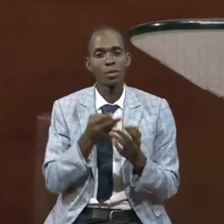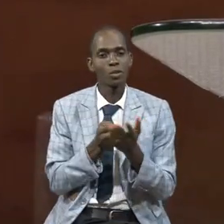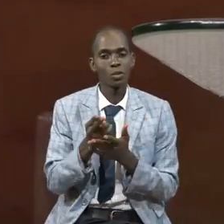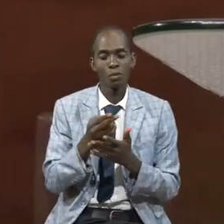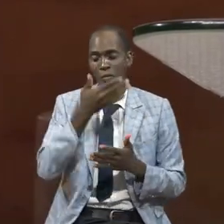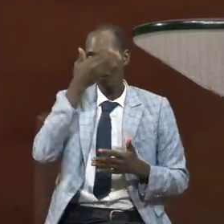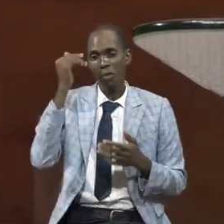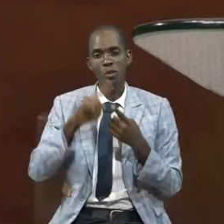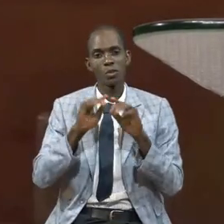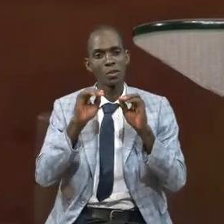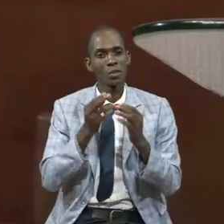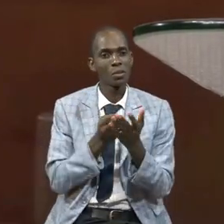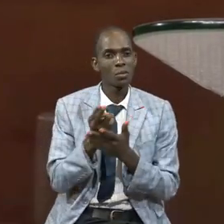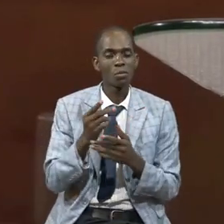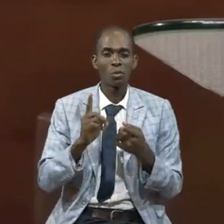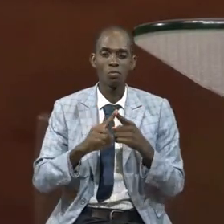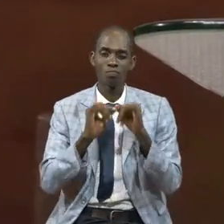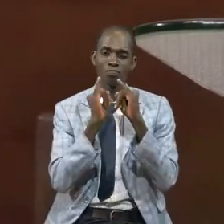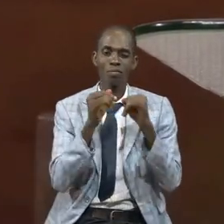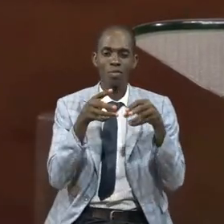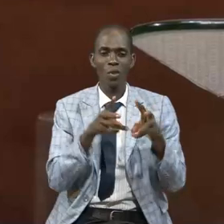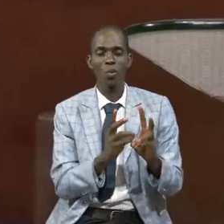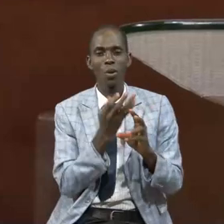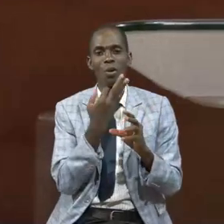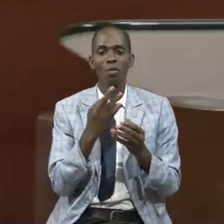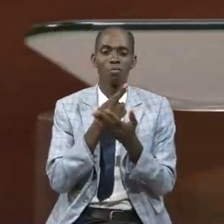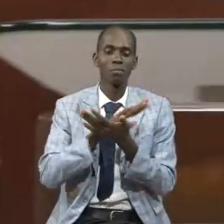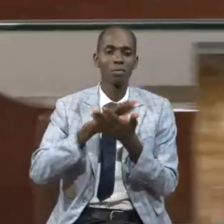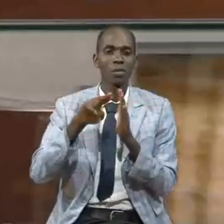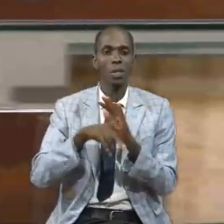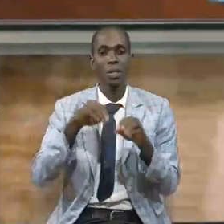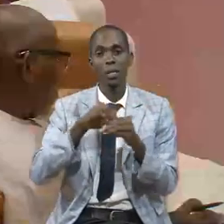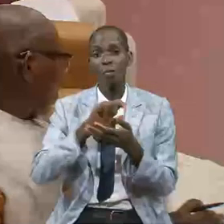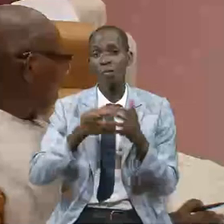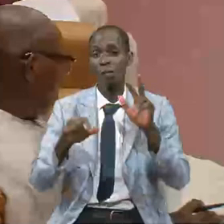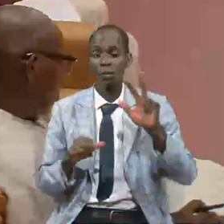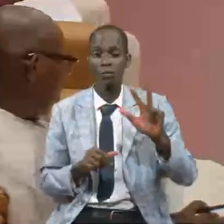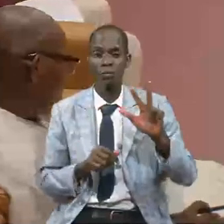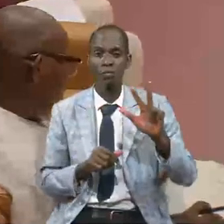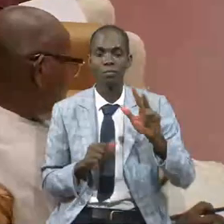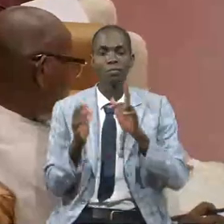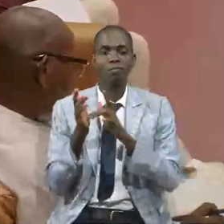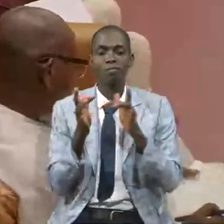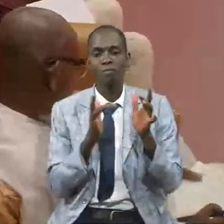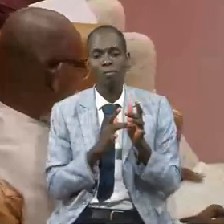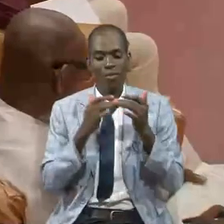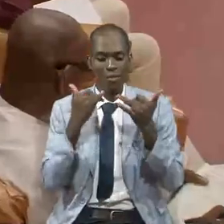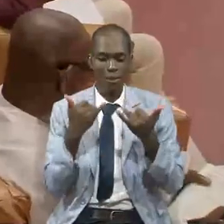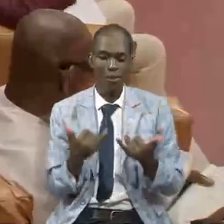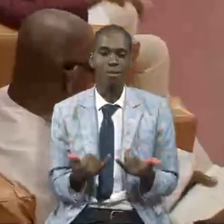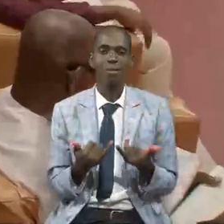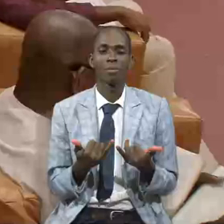de dire la vérité, d'enseigner la vérité, d'instruire selon la voie de la justice. Voilà le verset 3.